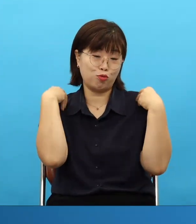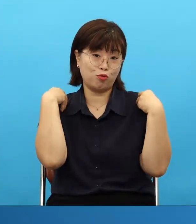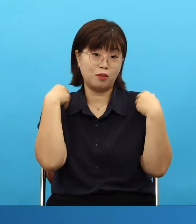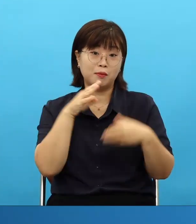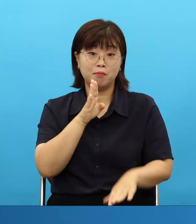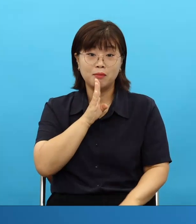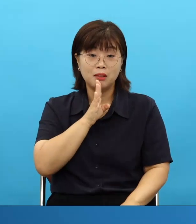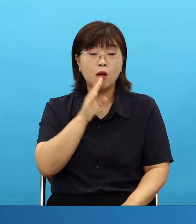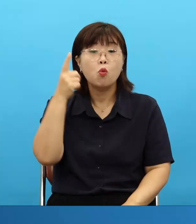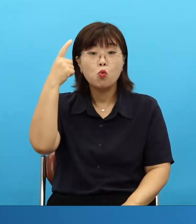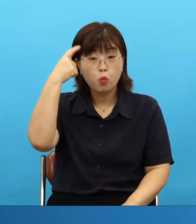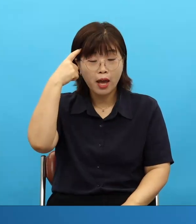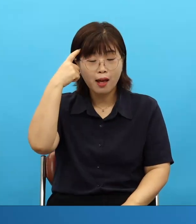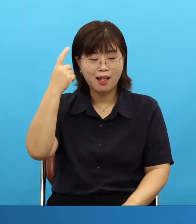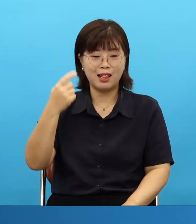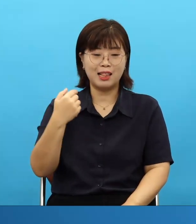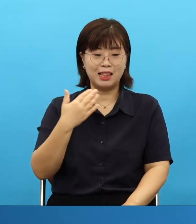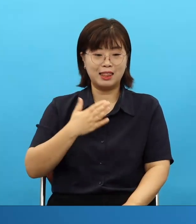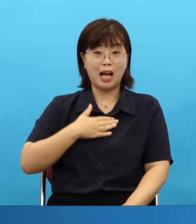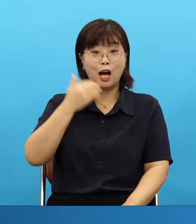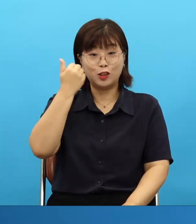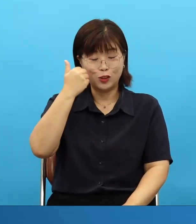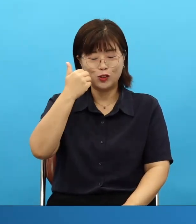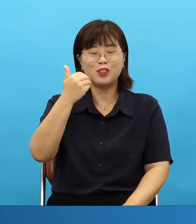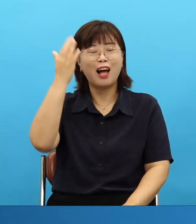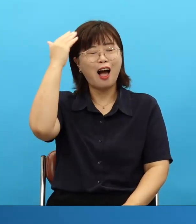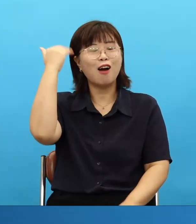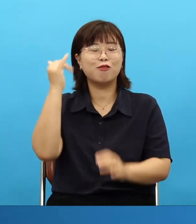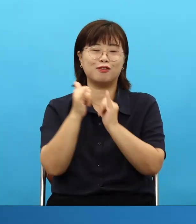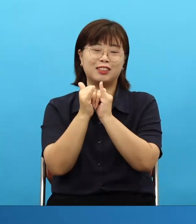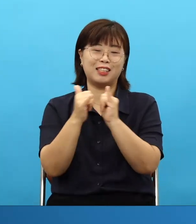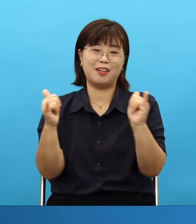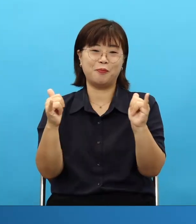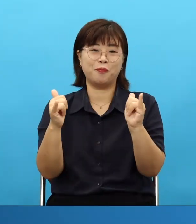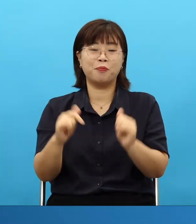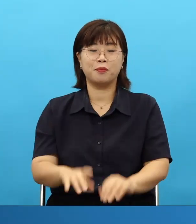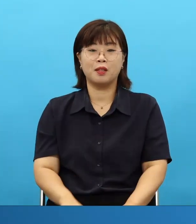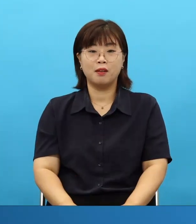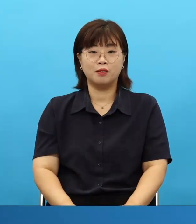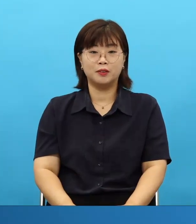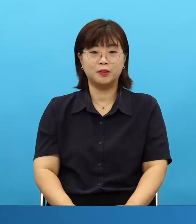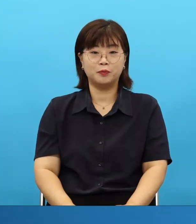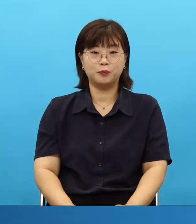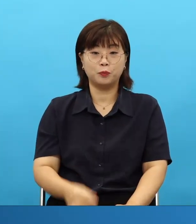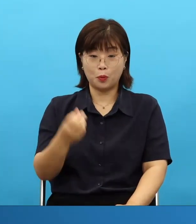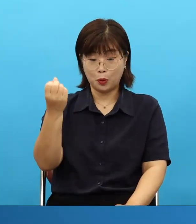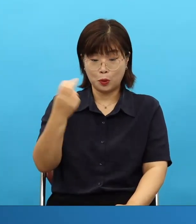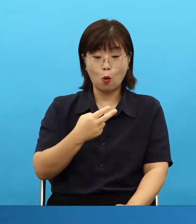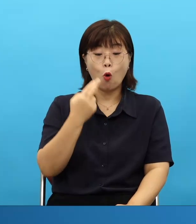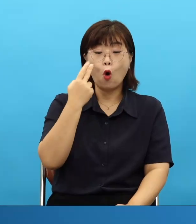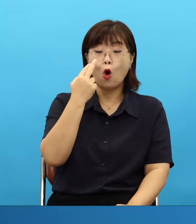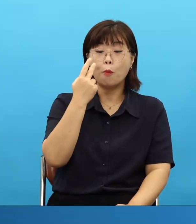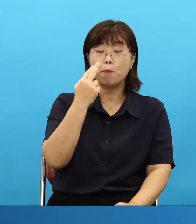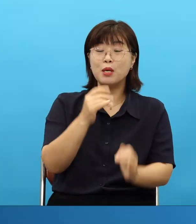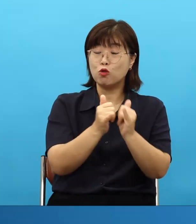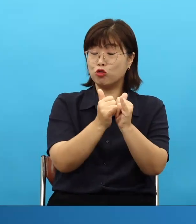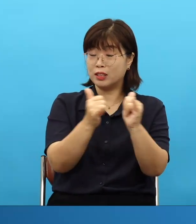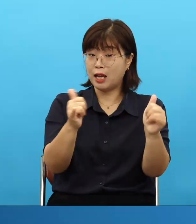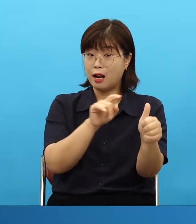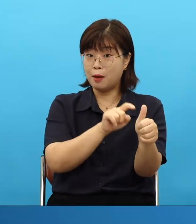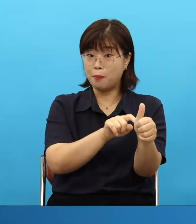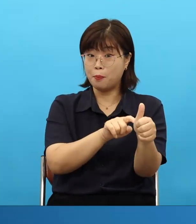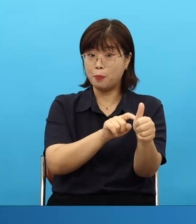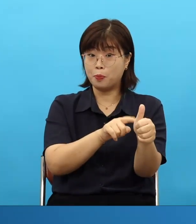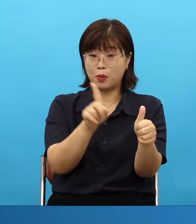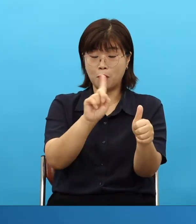사람이기 abductees. The reason for that is because this person is a Korean national. 미국 사람들은 더 합니다. 그 일병 얘기도 있잖아요. 한